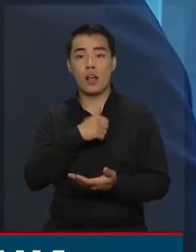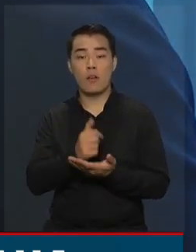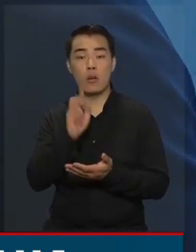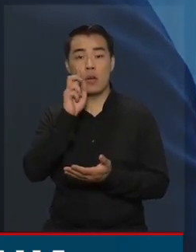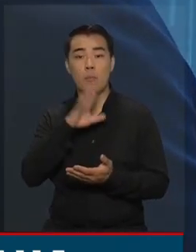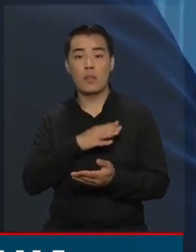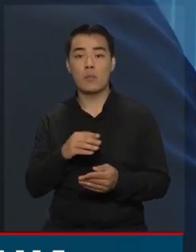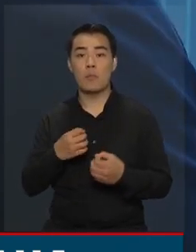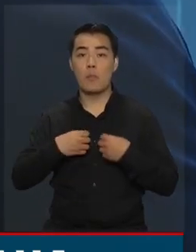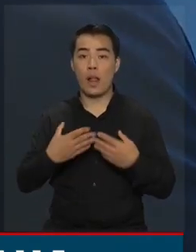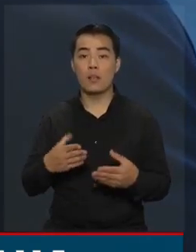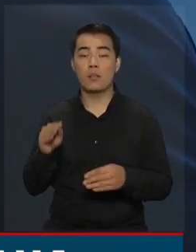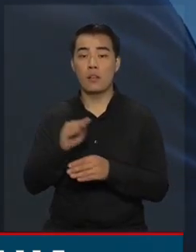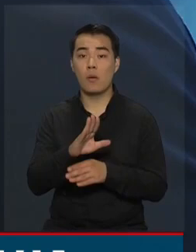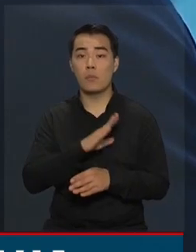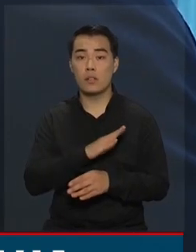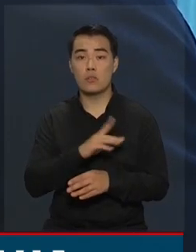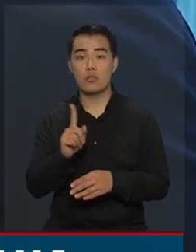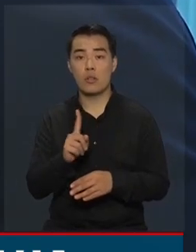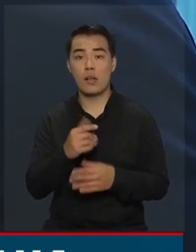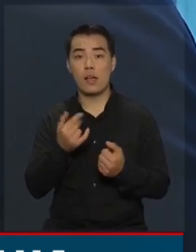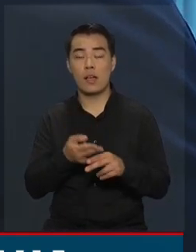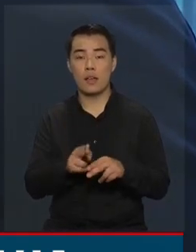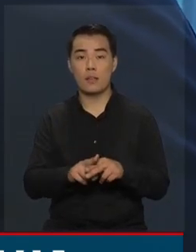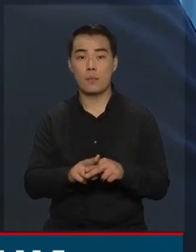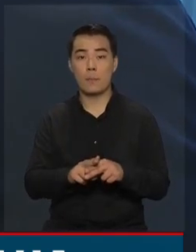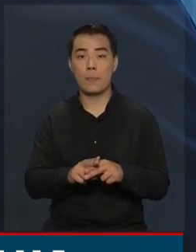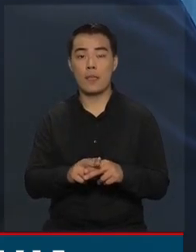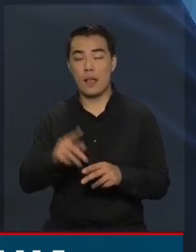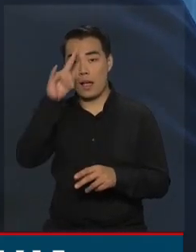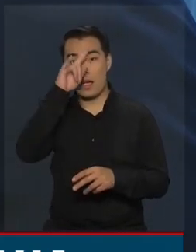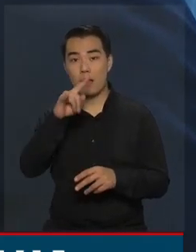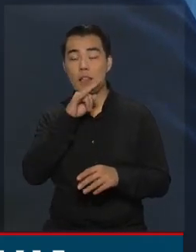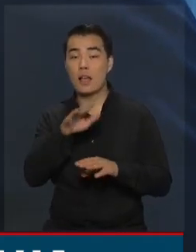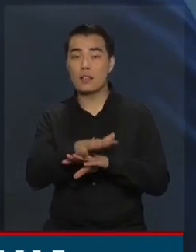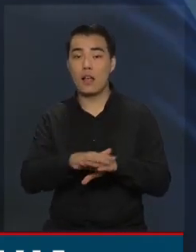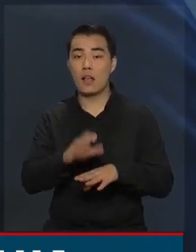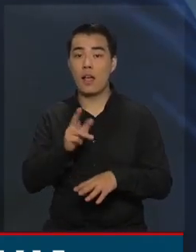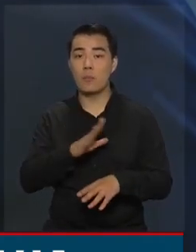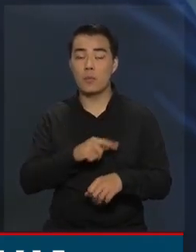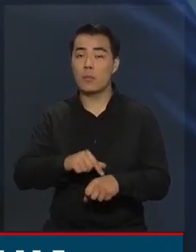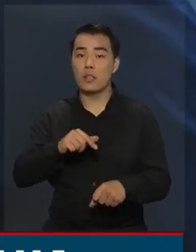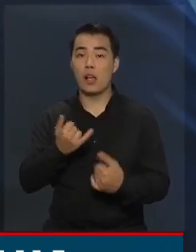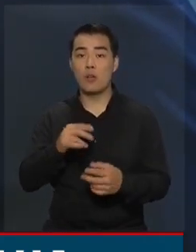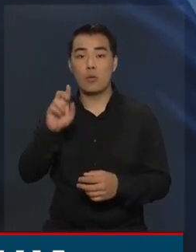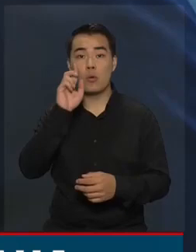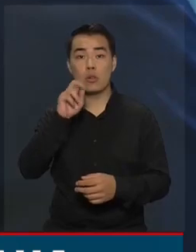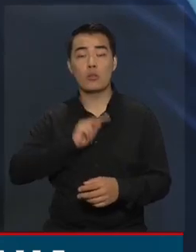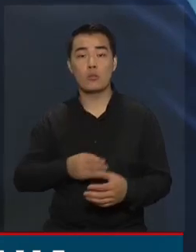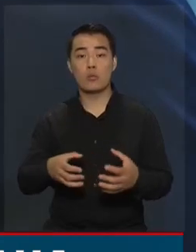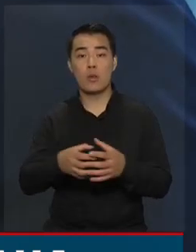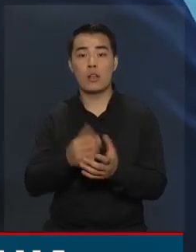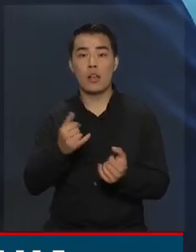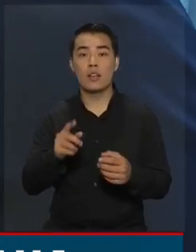и в целом как восприняли эту инициативу казахстанцы, поскольку вы часто по долгу службы бываете в